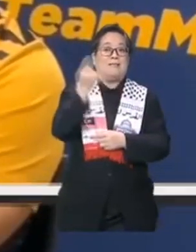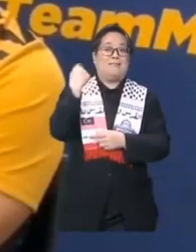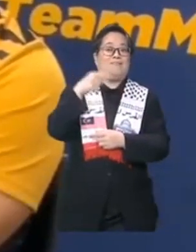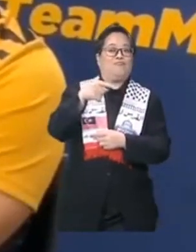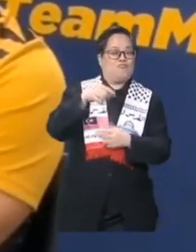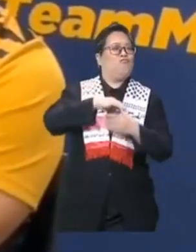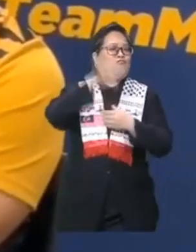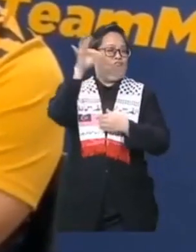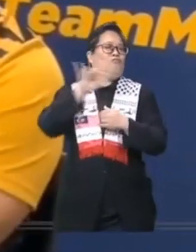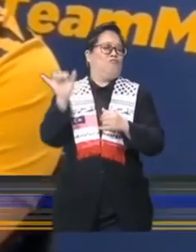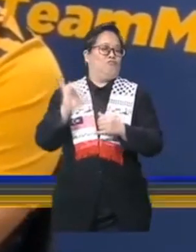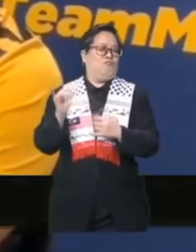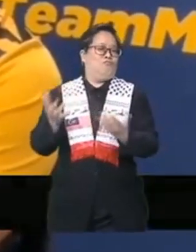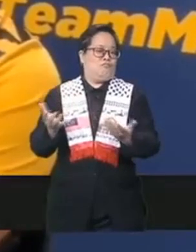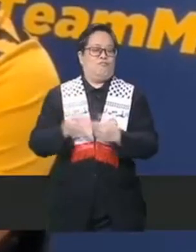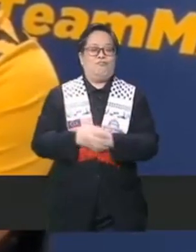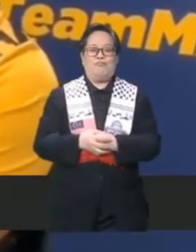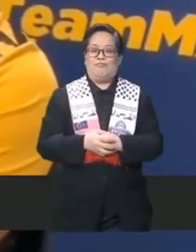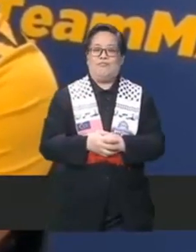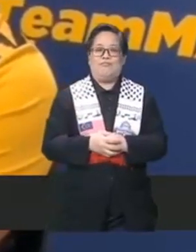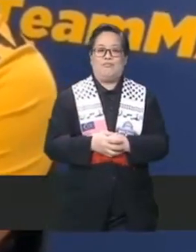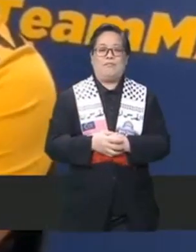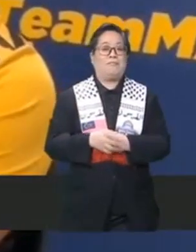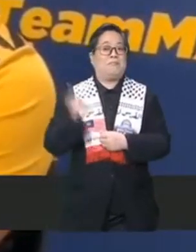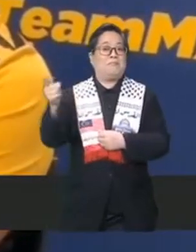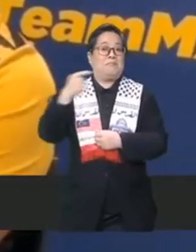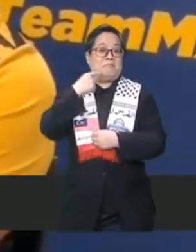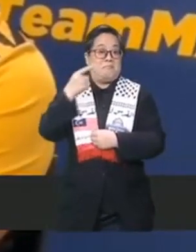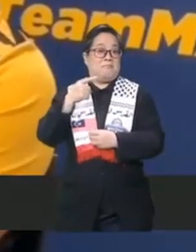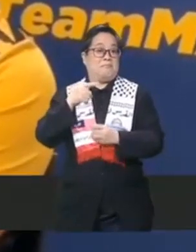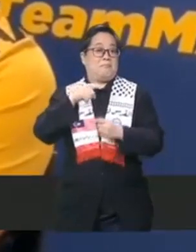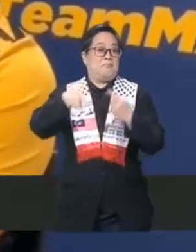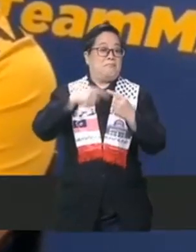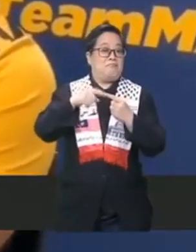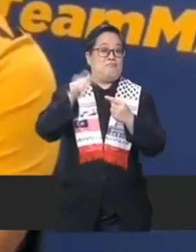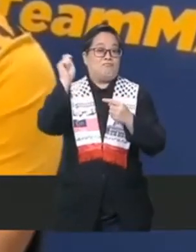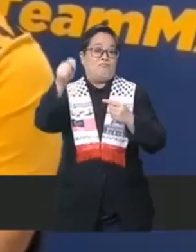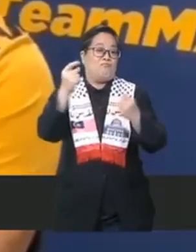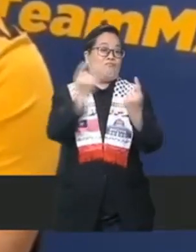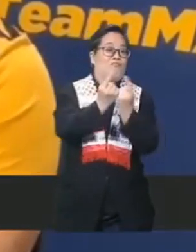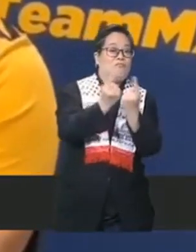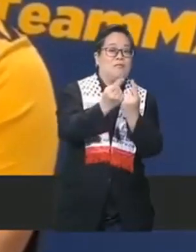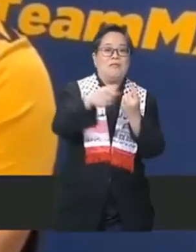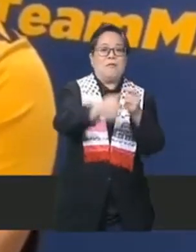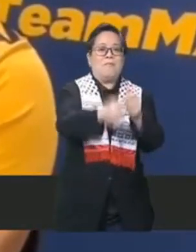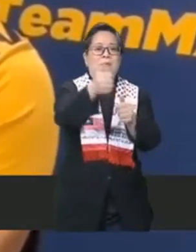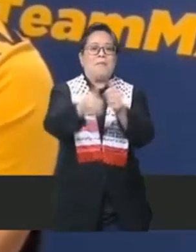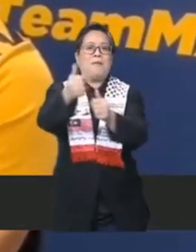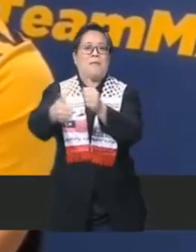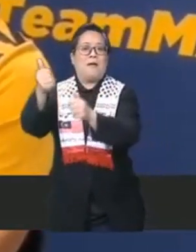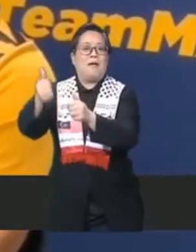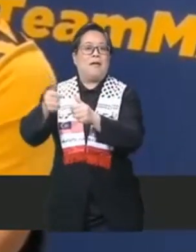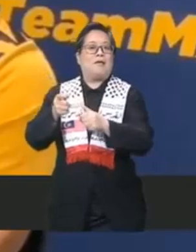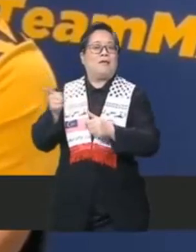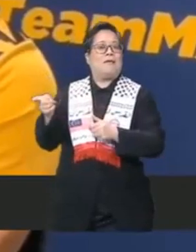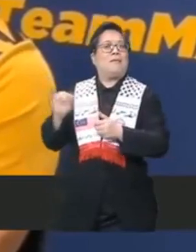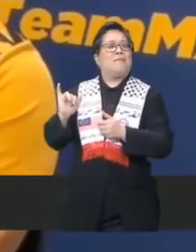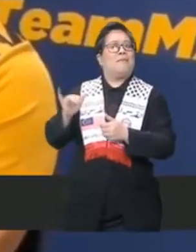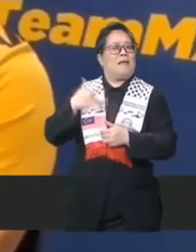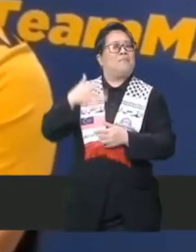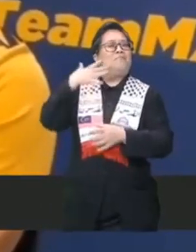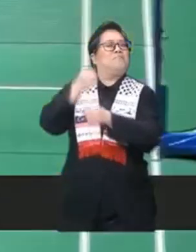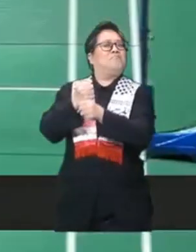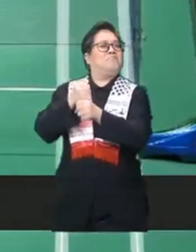betul semangat untuk carry. Dia kata bila dia masuk tu, bila tim pair semua dah menang, dia masuk tu dalam keadaan